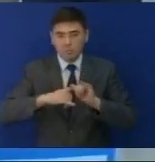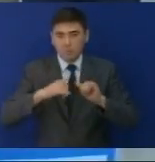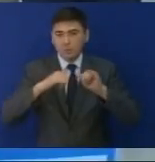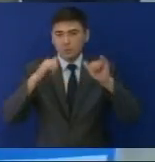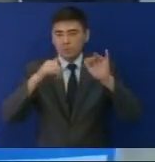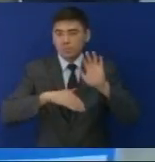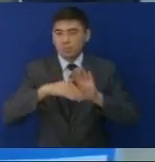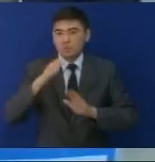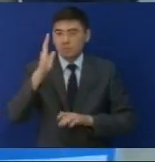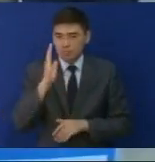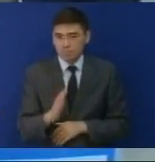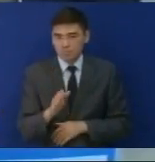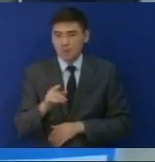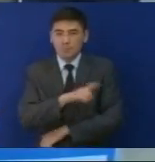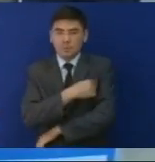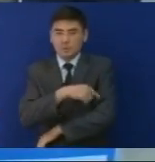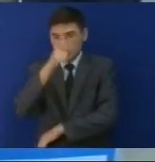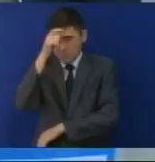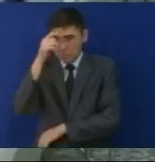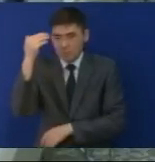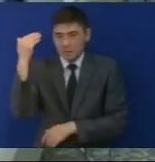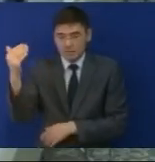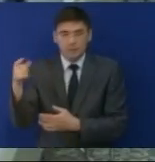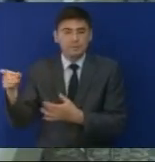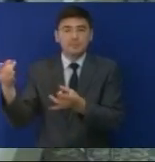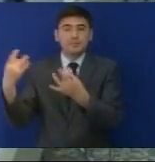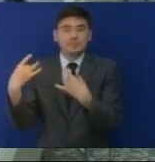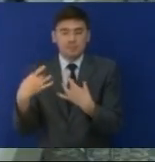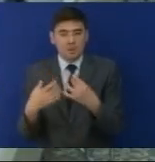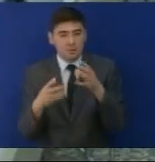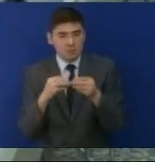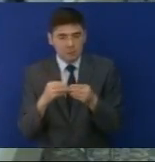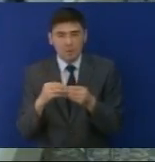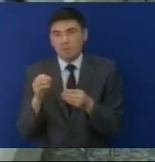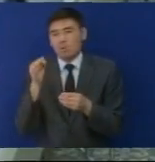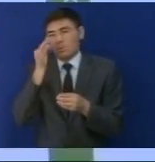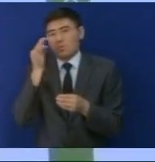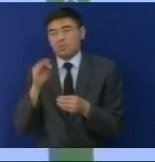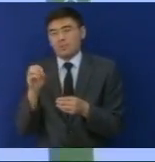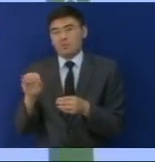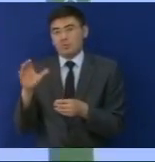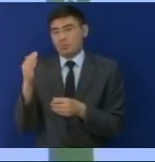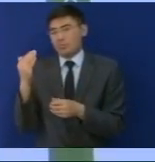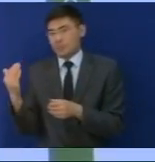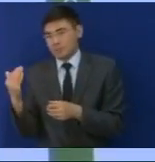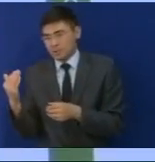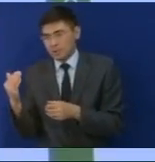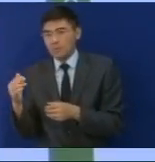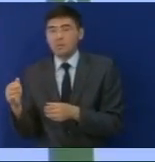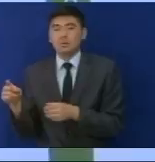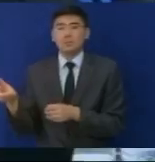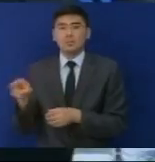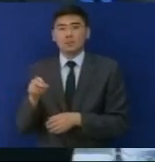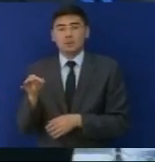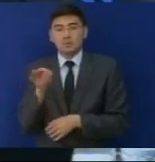представитель университета Башкент, изменению подвергнется и система оценки знаний, которая будет заимствована из опыта работы европейских вузов, а также